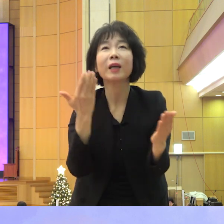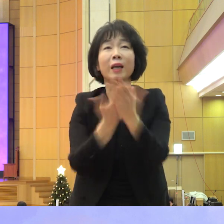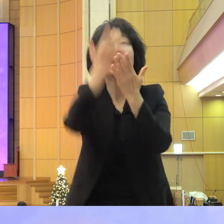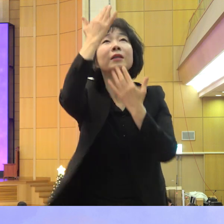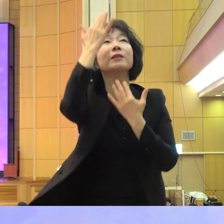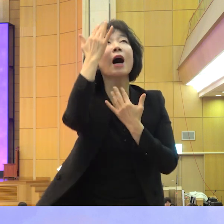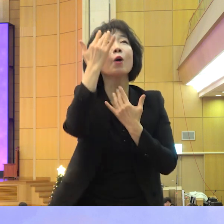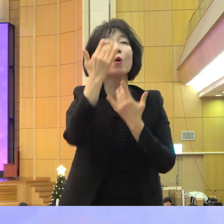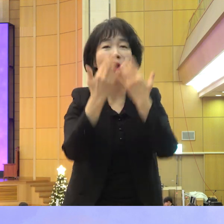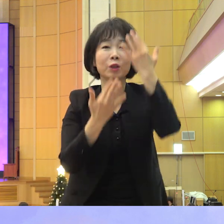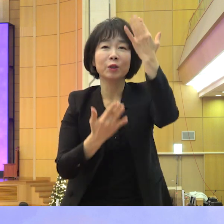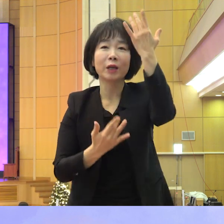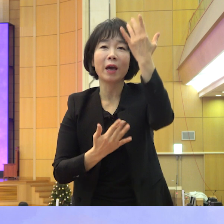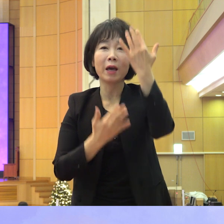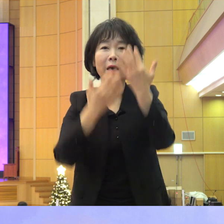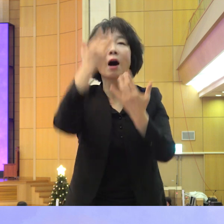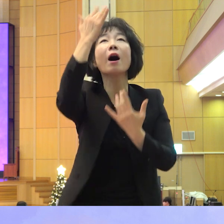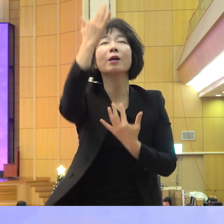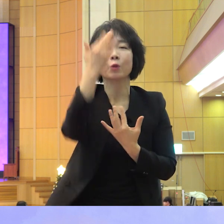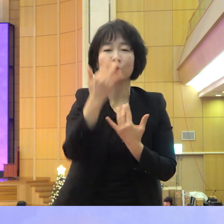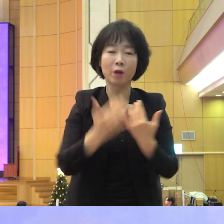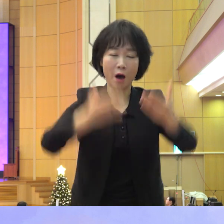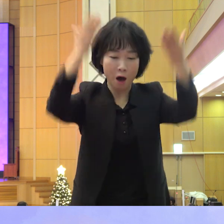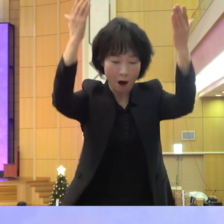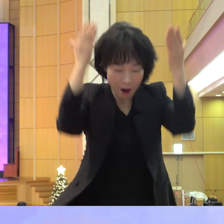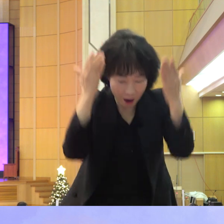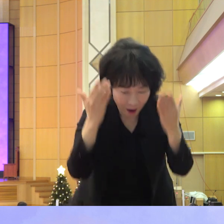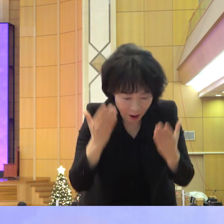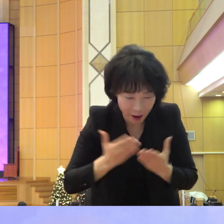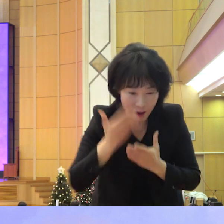흥의 불길 타오르게